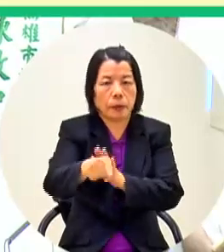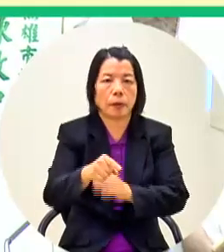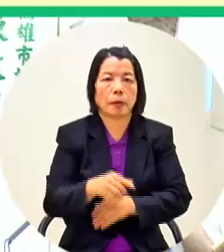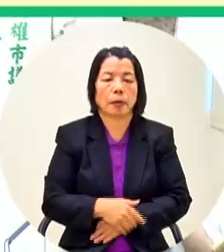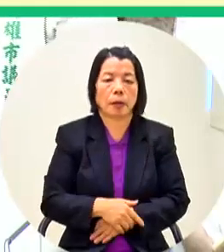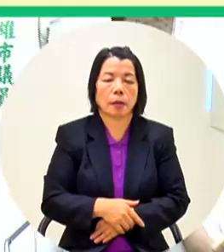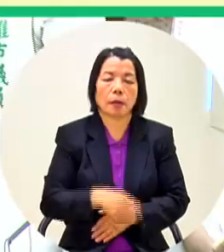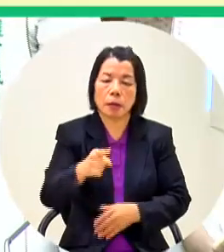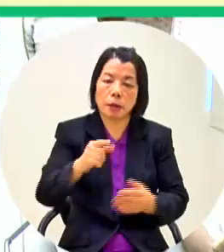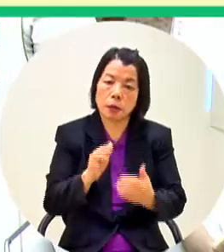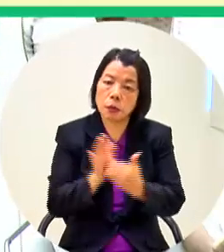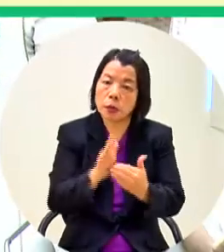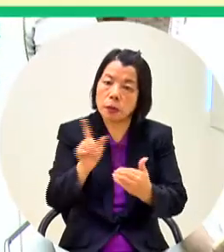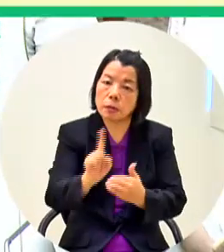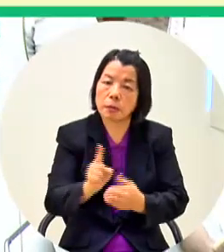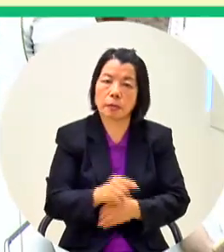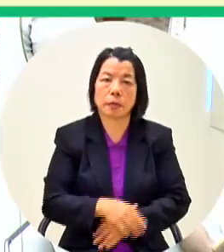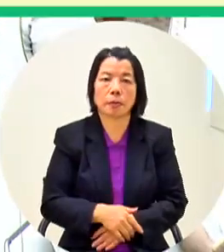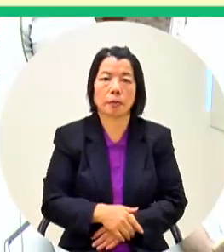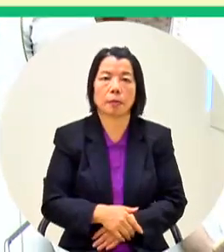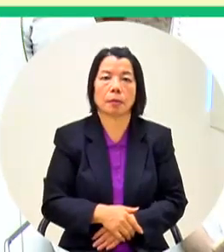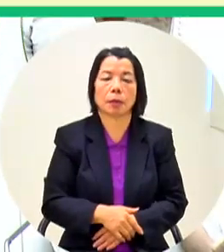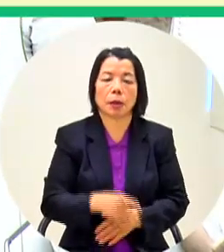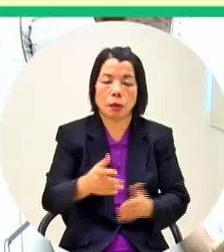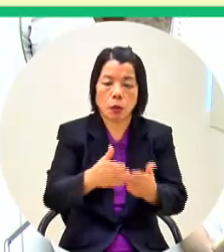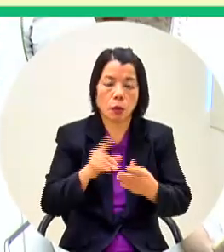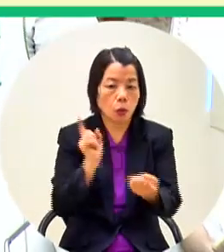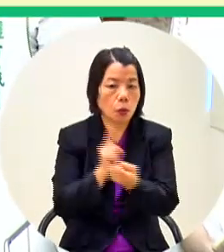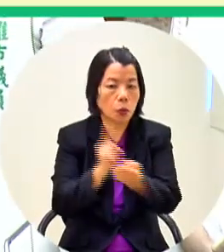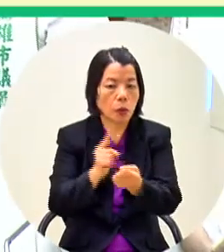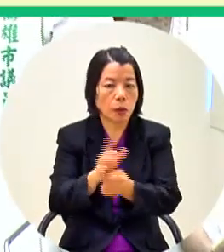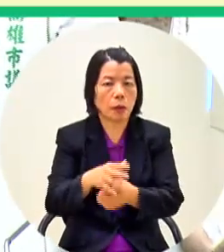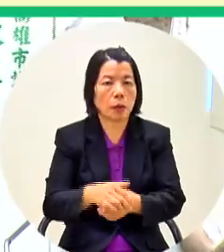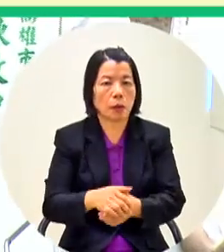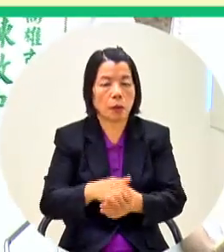到现在拒绝说你是为了封城来做兵推演论。